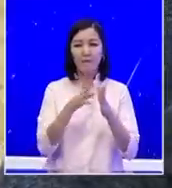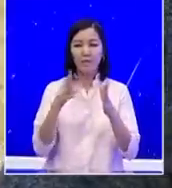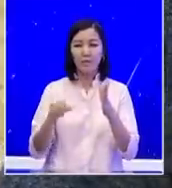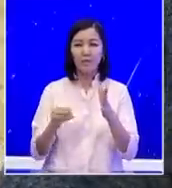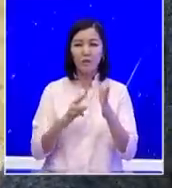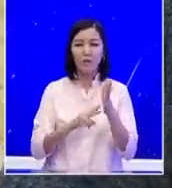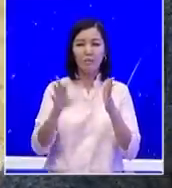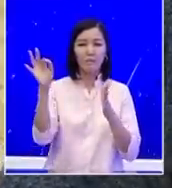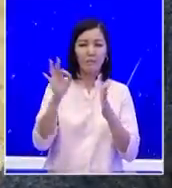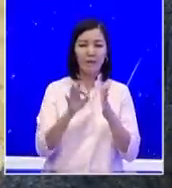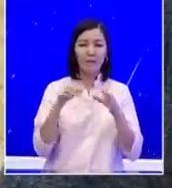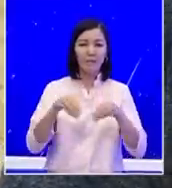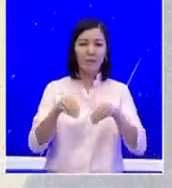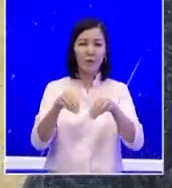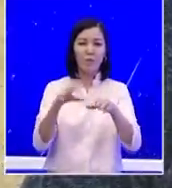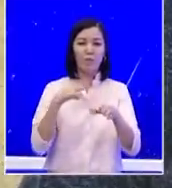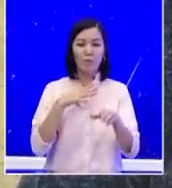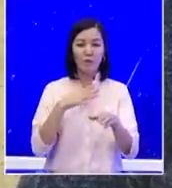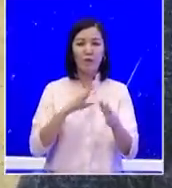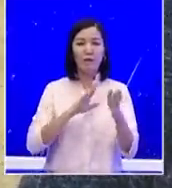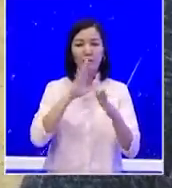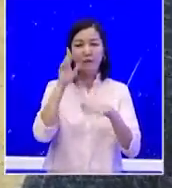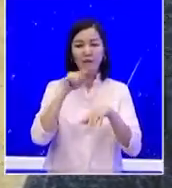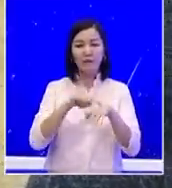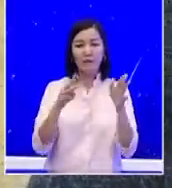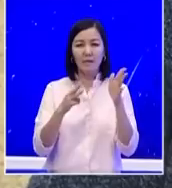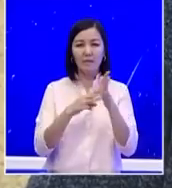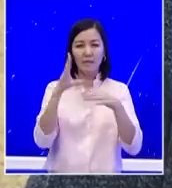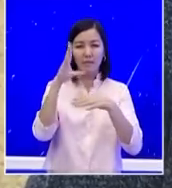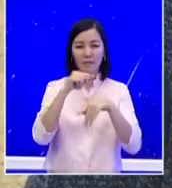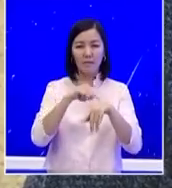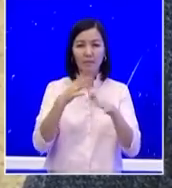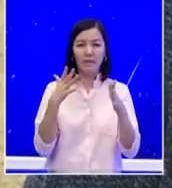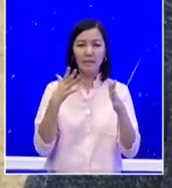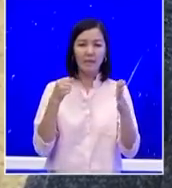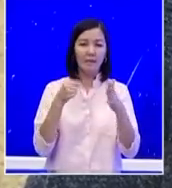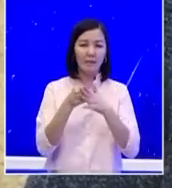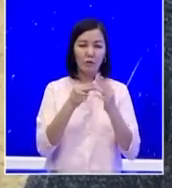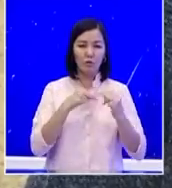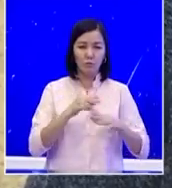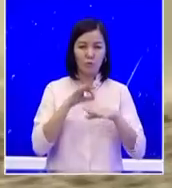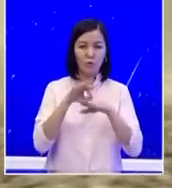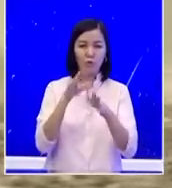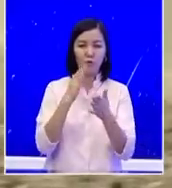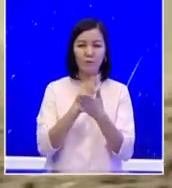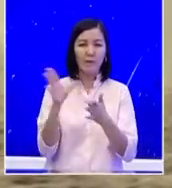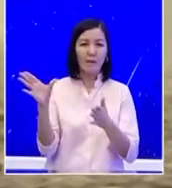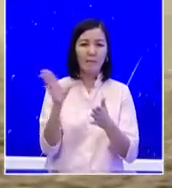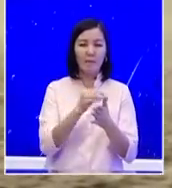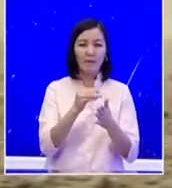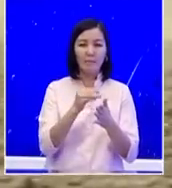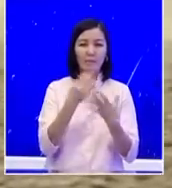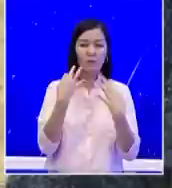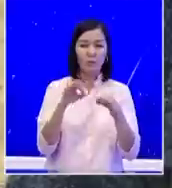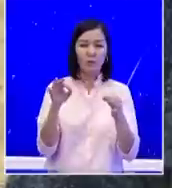70%-тай уже себіліп болды деп санауға болады. Таңертеңгі сағат 8-ден кешкі 5-ке жейін жұмыса жүріп атыр. Бәрімізде пропуск